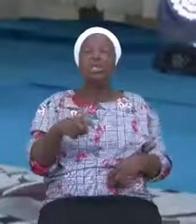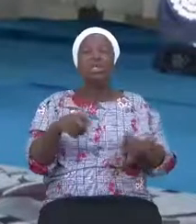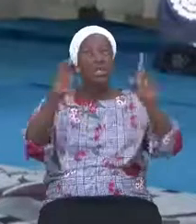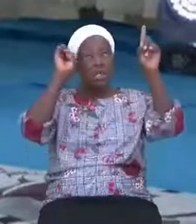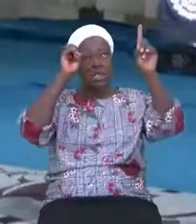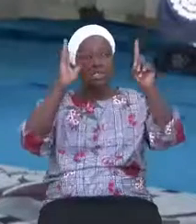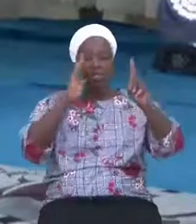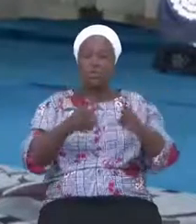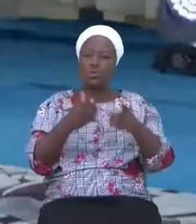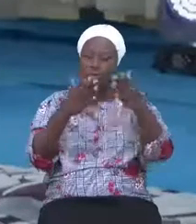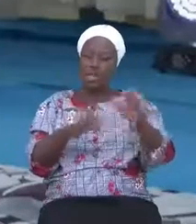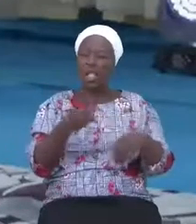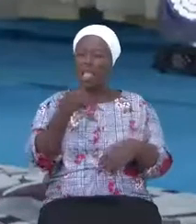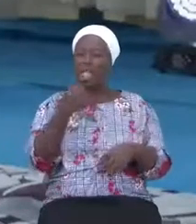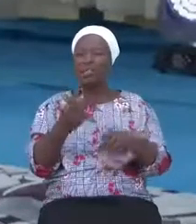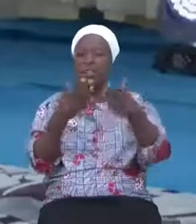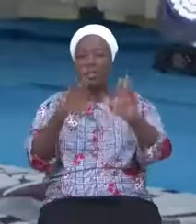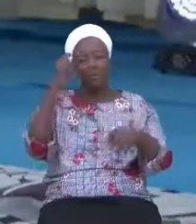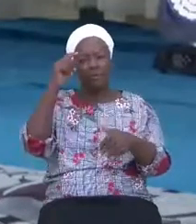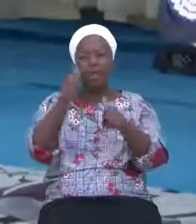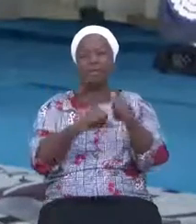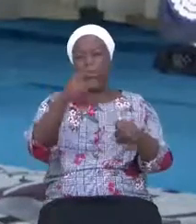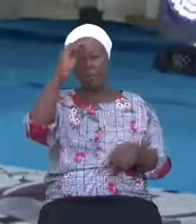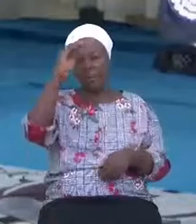Pour qu'il souffrit pour tous.